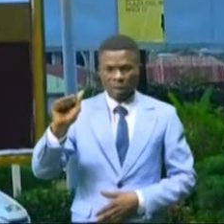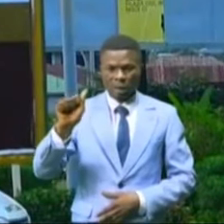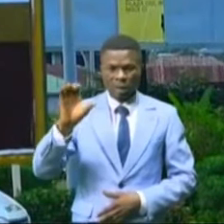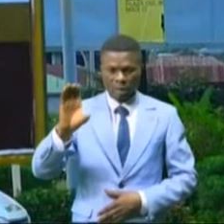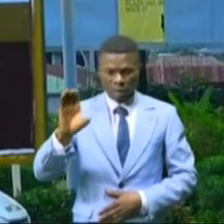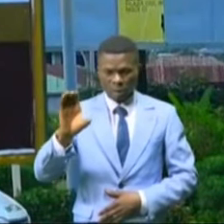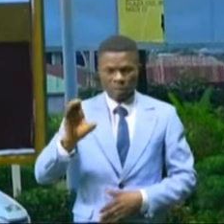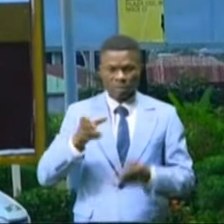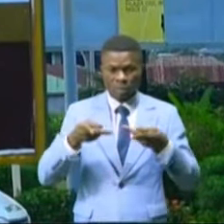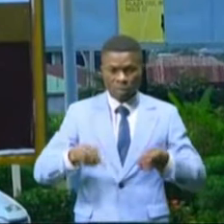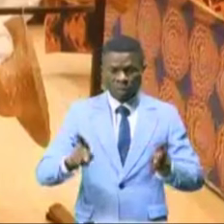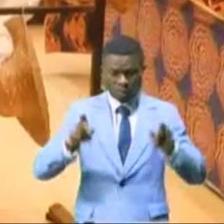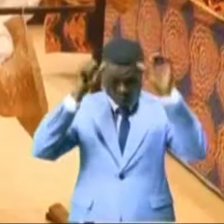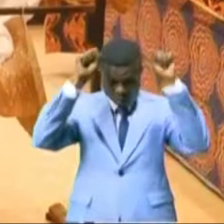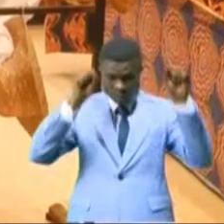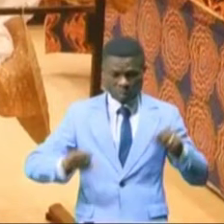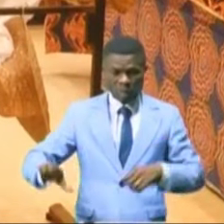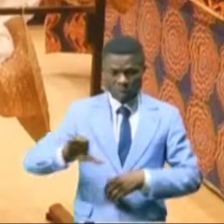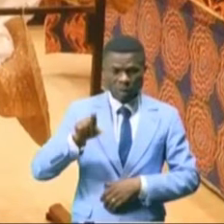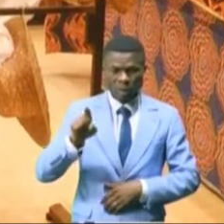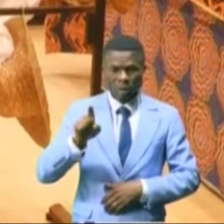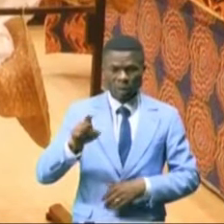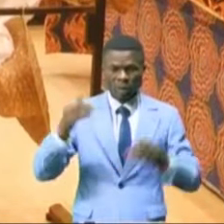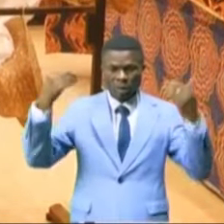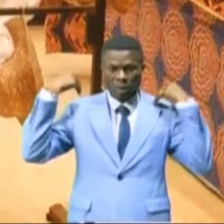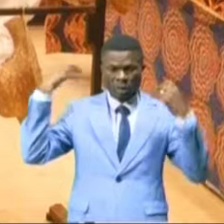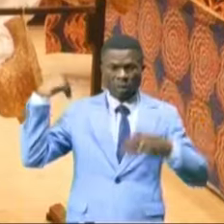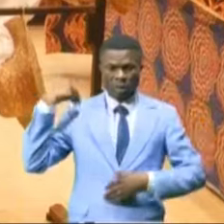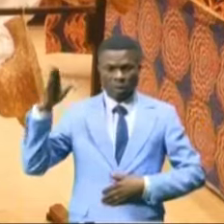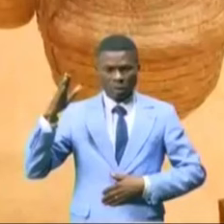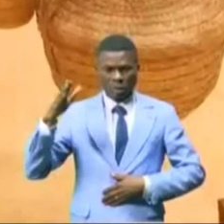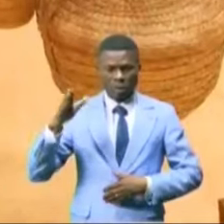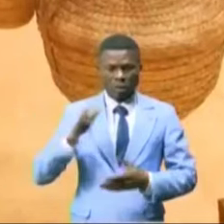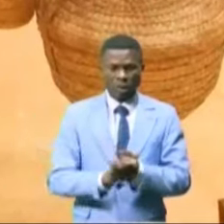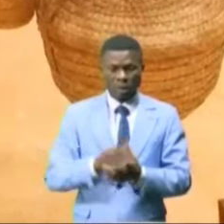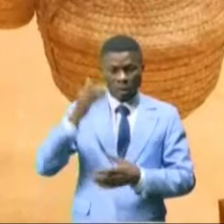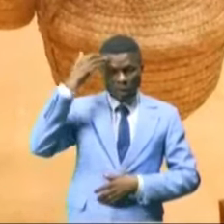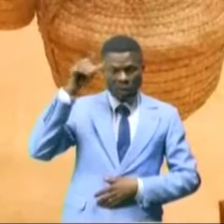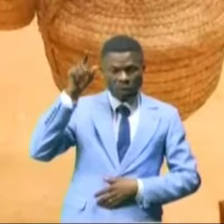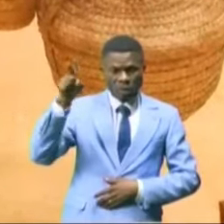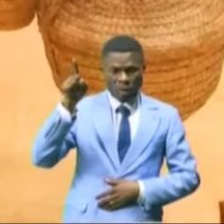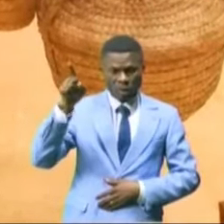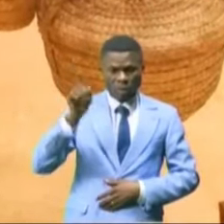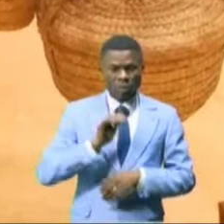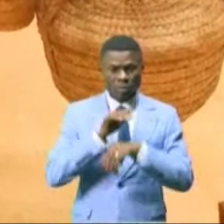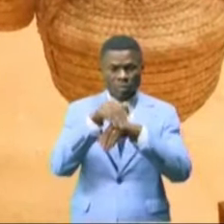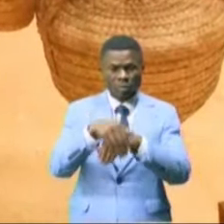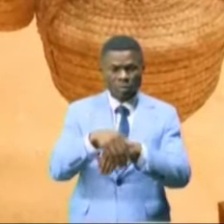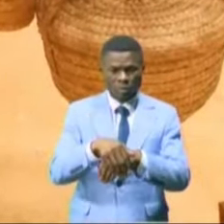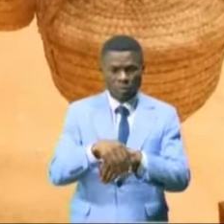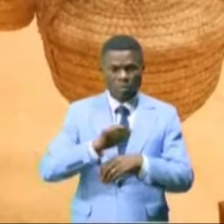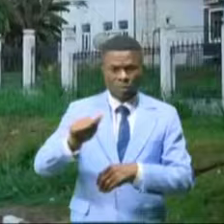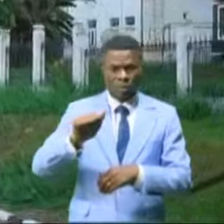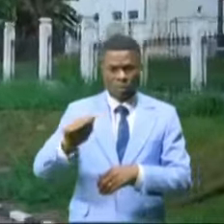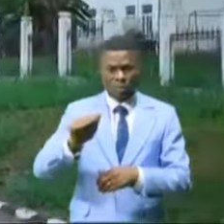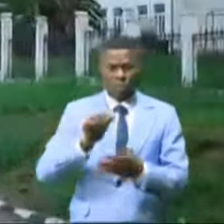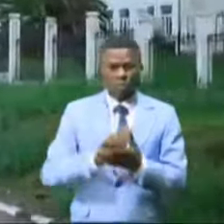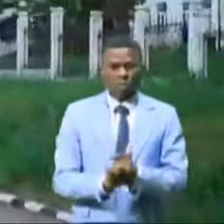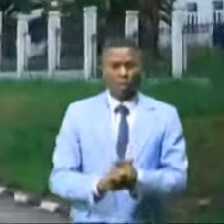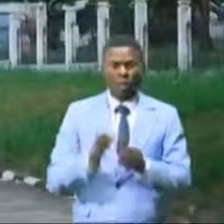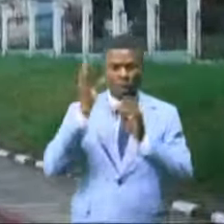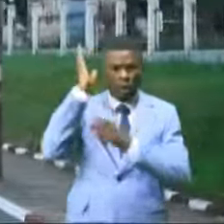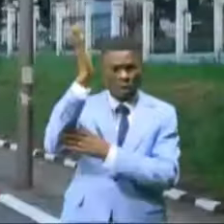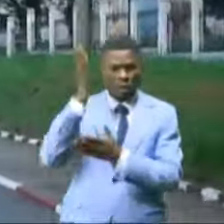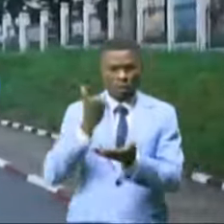Teodoro Obiang-Nguema Mbasogo, chef de l'État équato-guinéen, qui prendra officiellement à l'occasion de ces